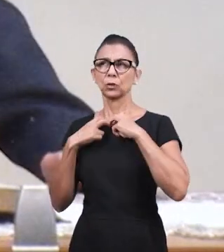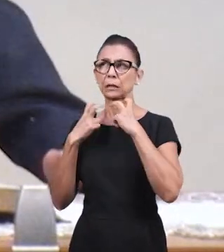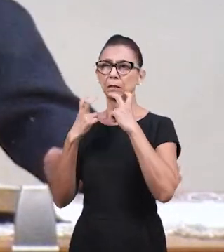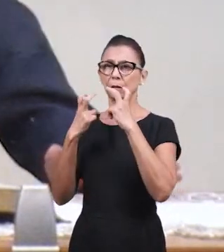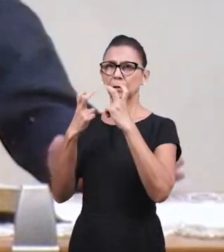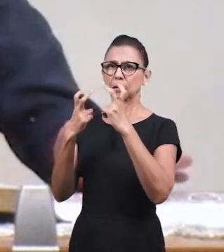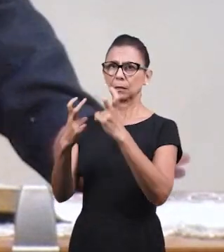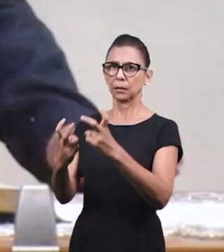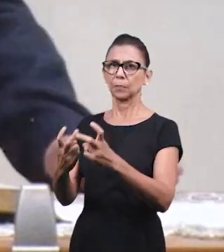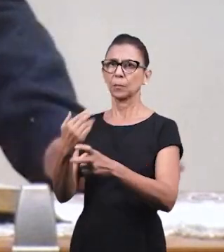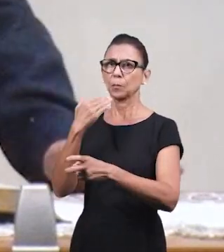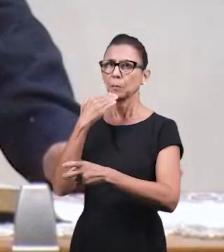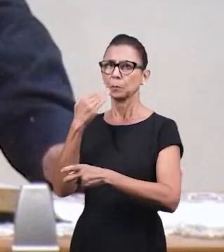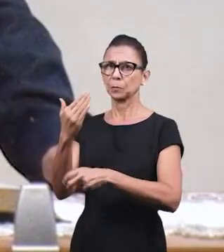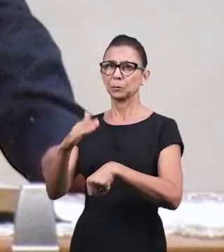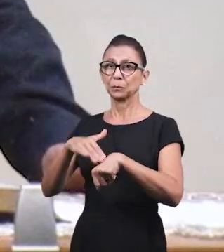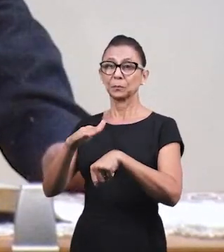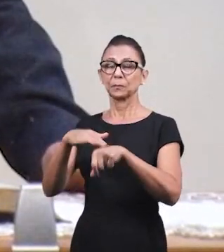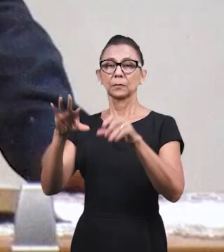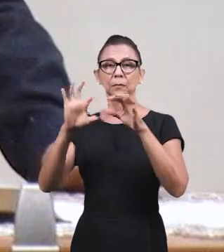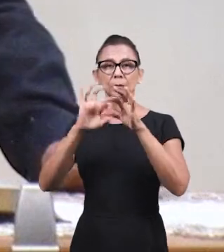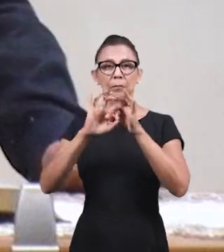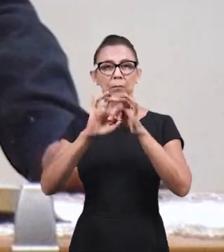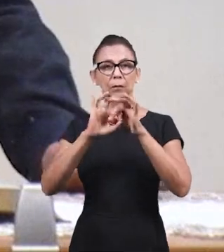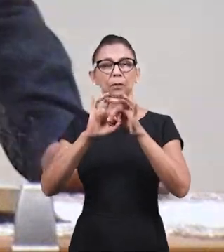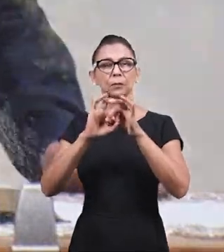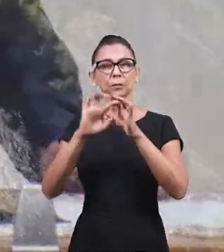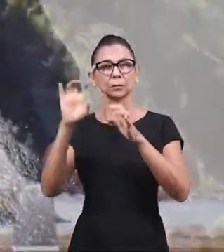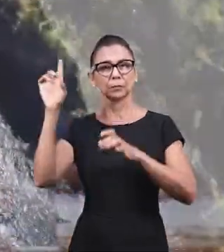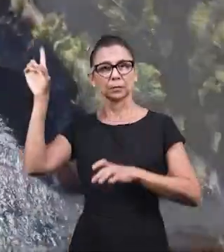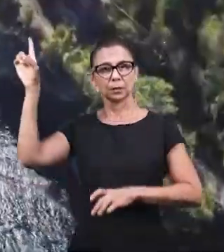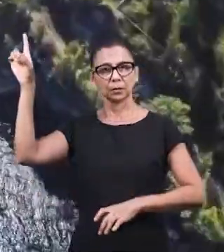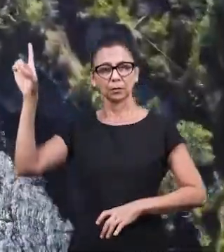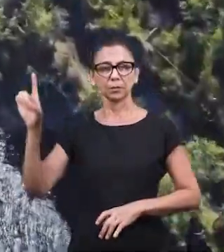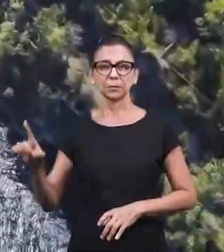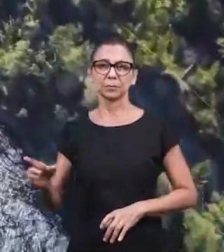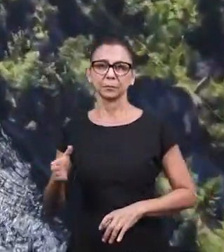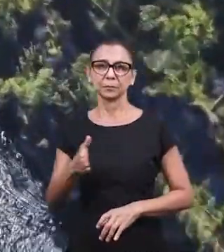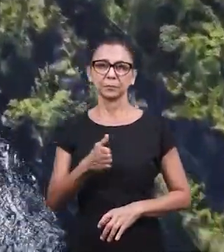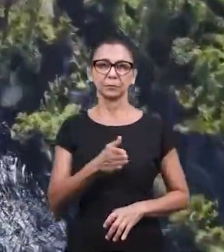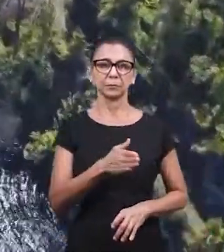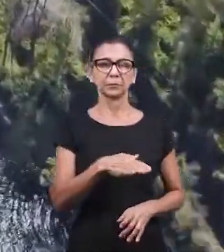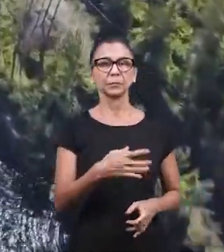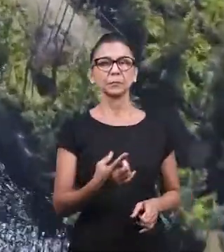ок ради и будем искать общении с богом